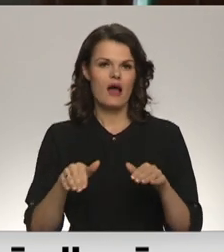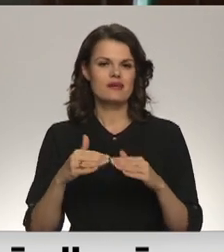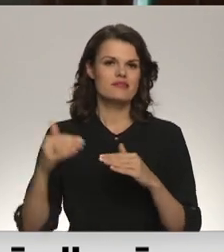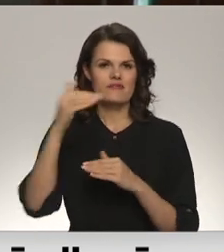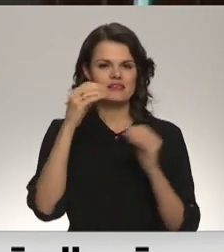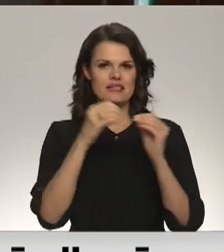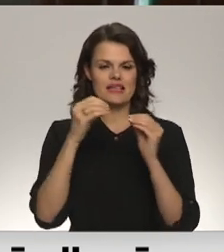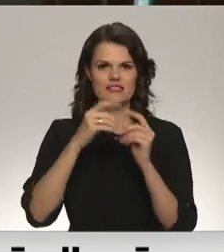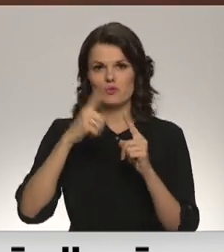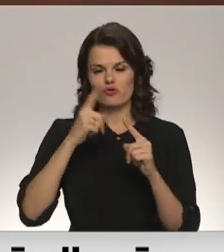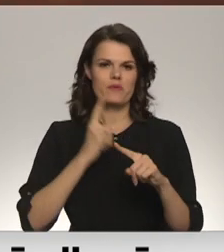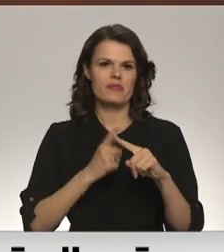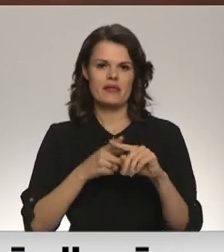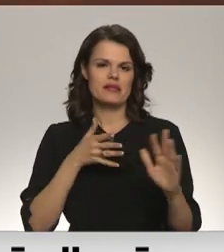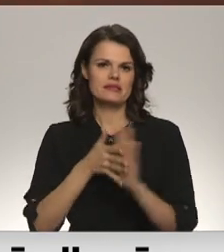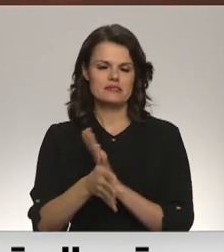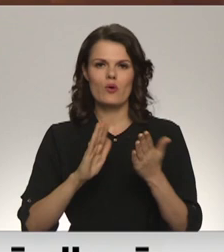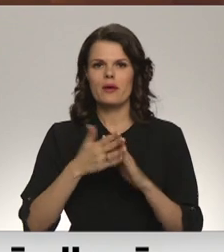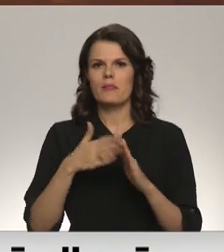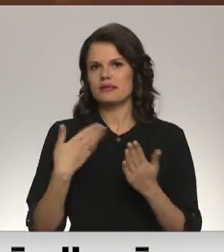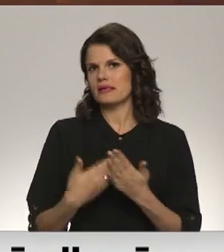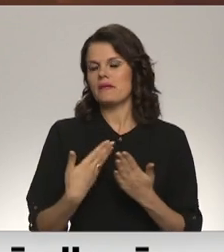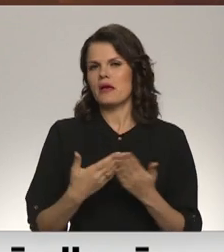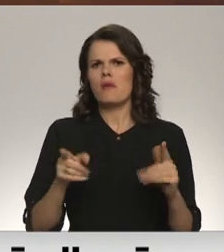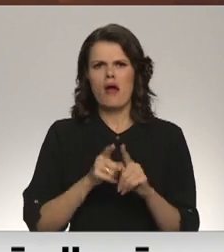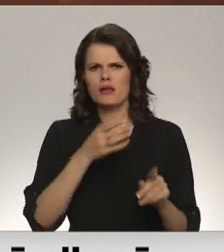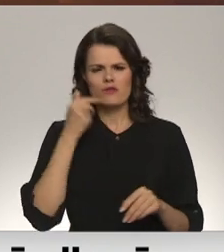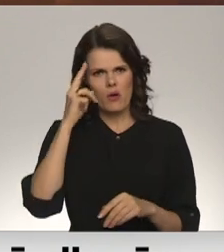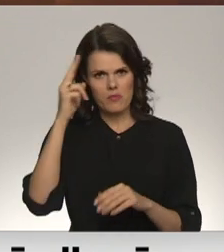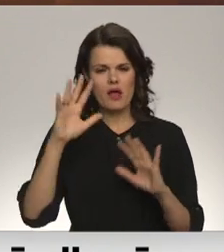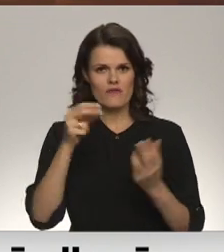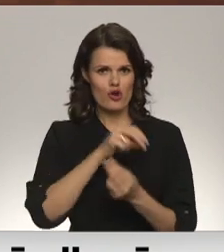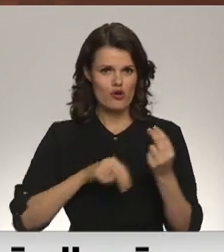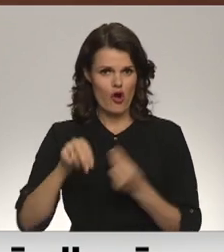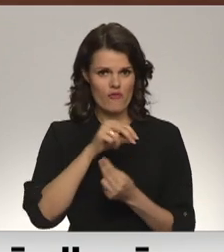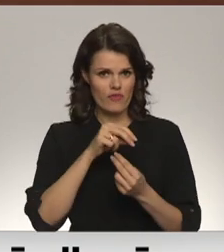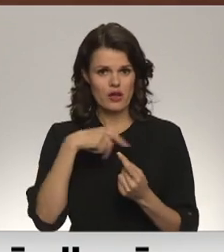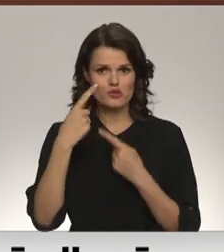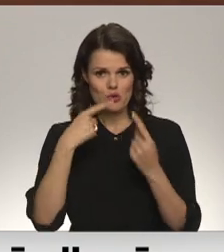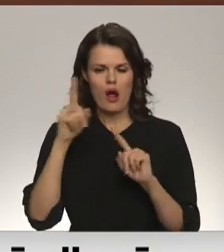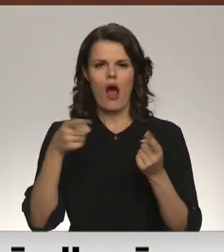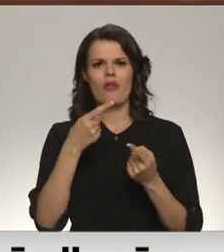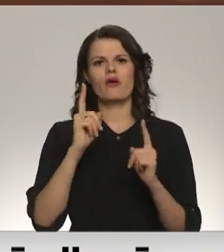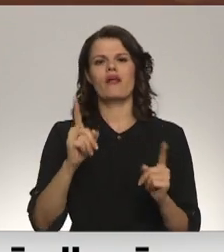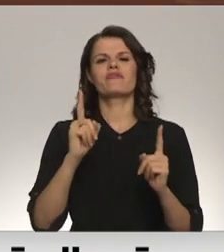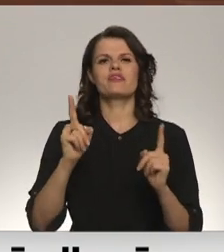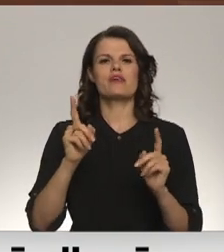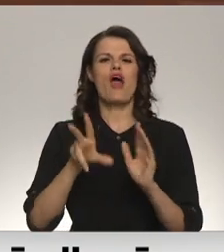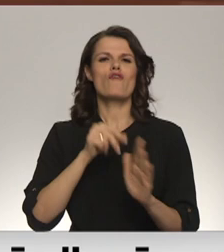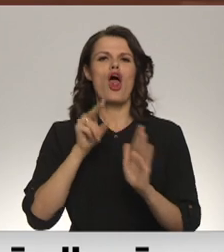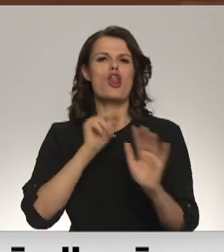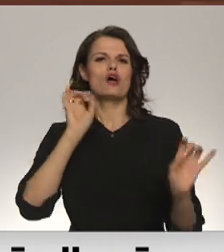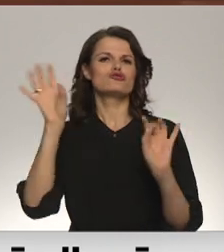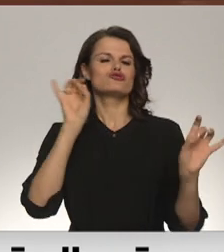10 tonnām, nebrauc cauri. Nesot arī pārliecības vai konferencē runātais atkal nekļūst tikai par priekšvēlēšanu solījumu,